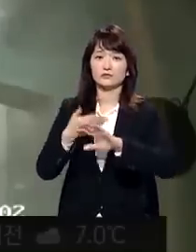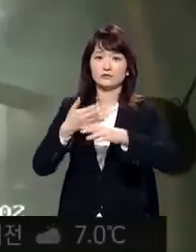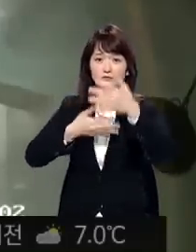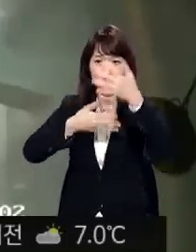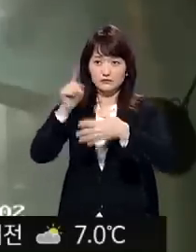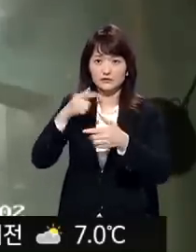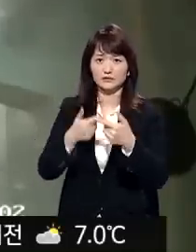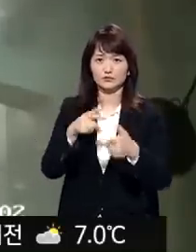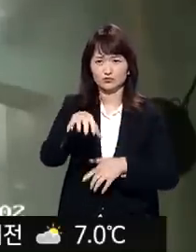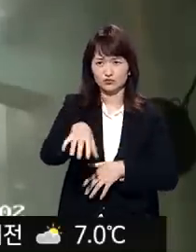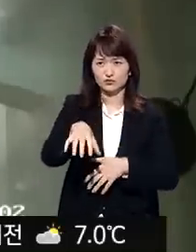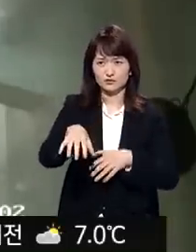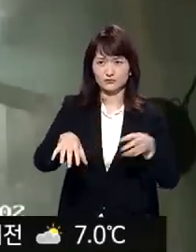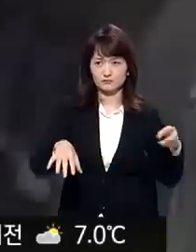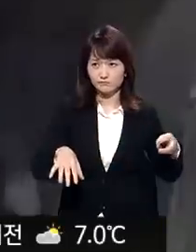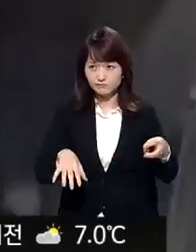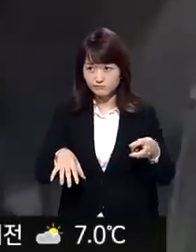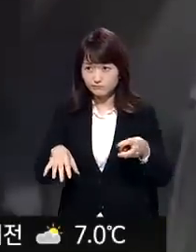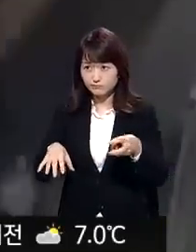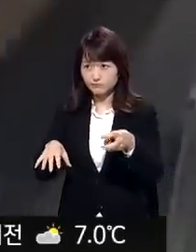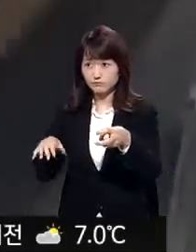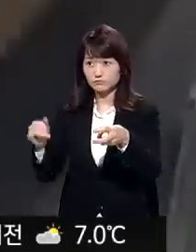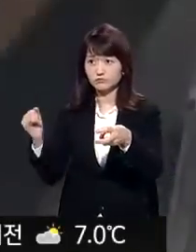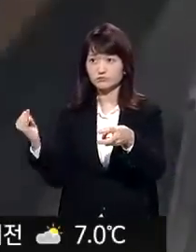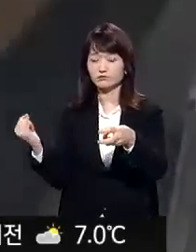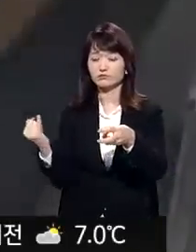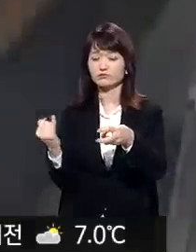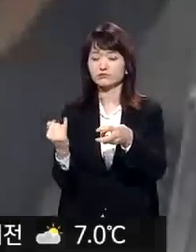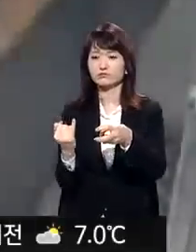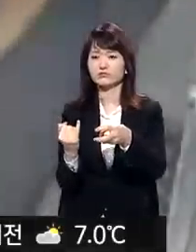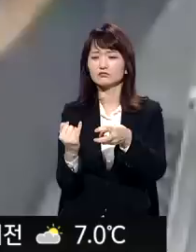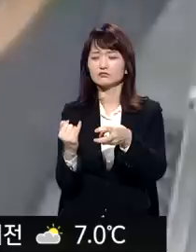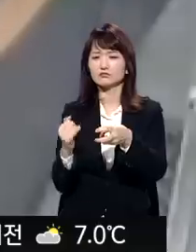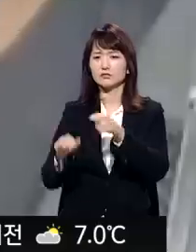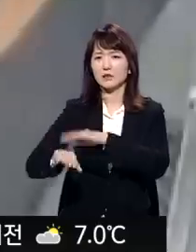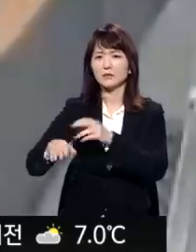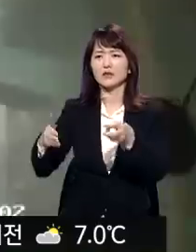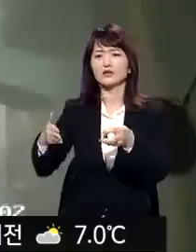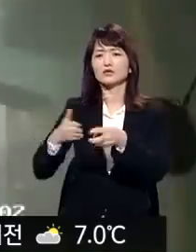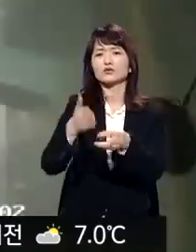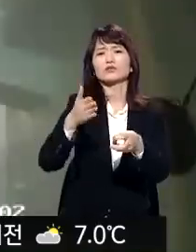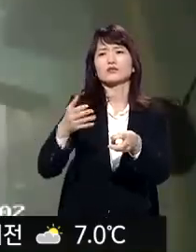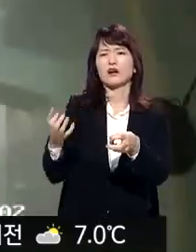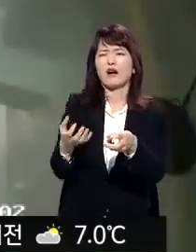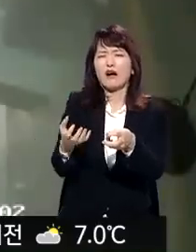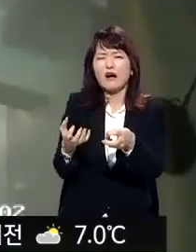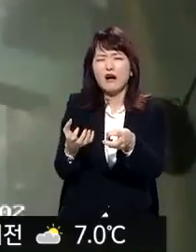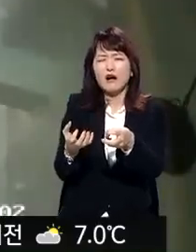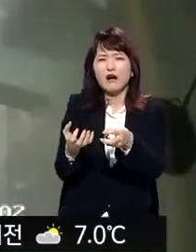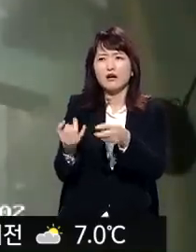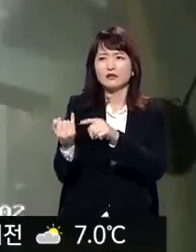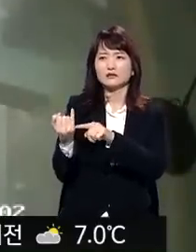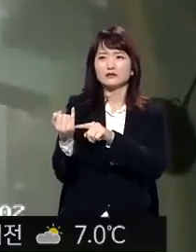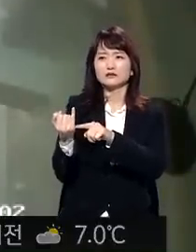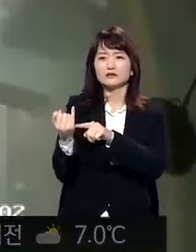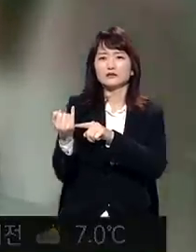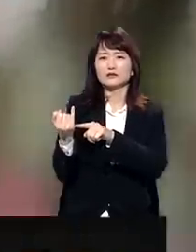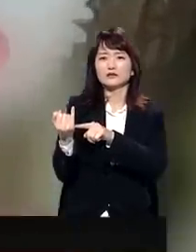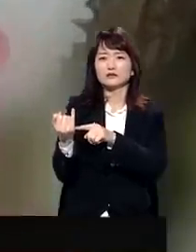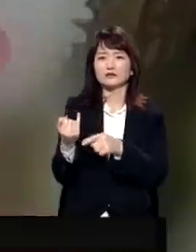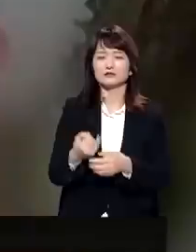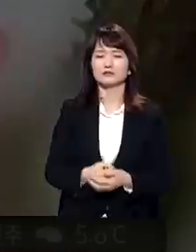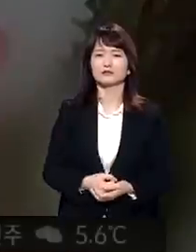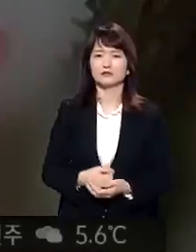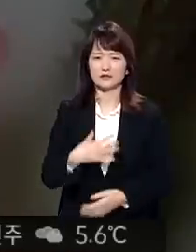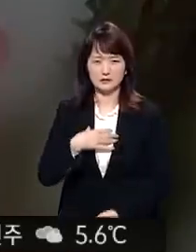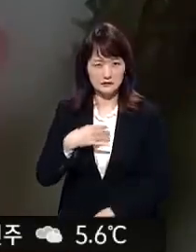야, 이번엔 부산에 출몰했어요. 지나가는 차 옆에 또 툭! 아, 어머! 아야야야야야! 어이쿠! 횟수가 늘수록 연기 실력도 일취월장.